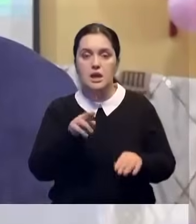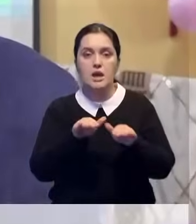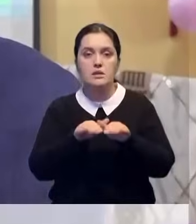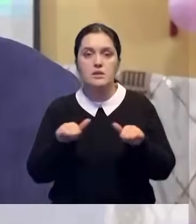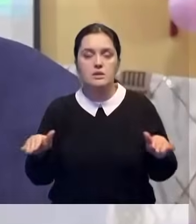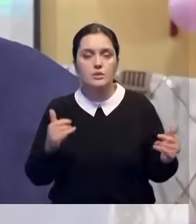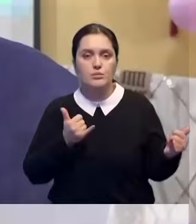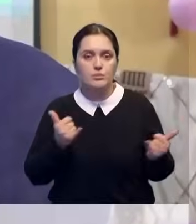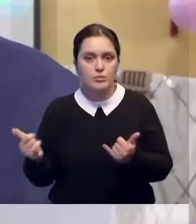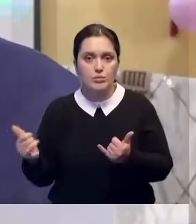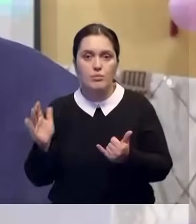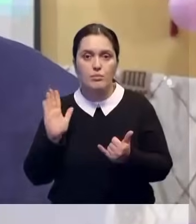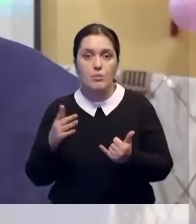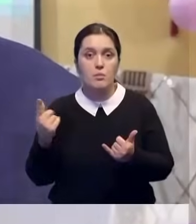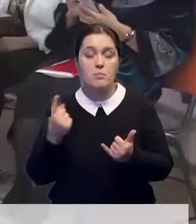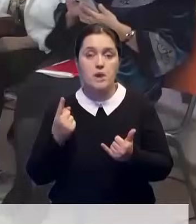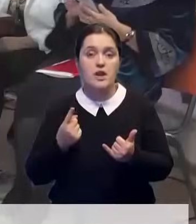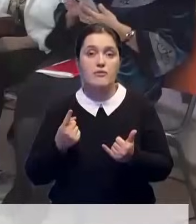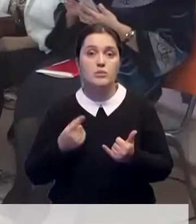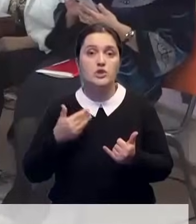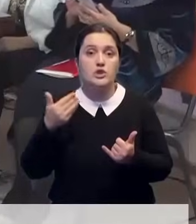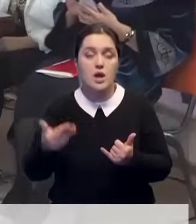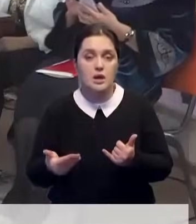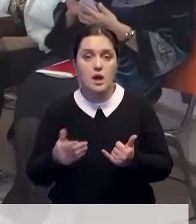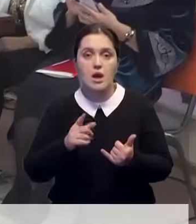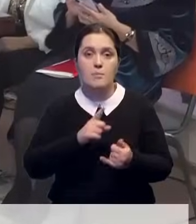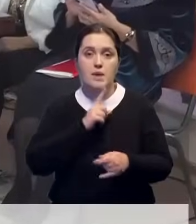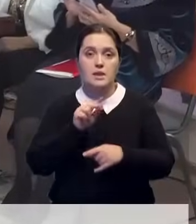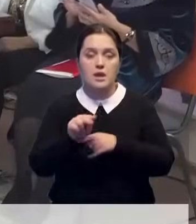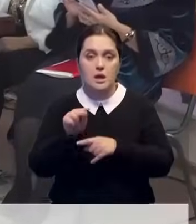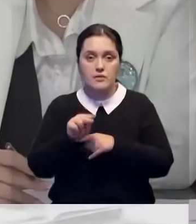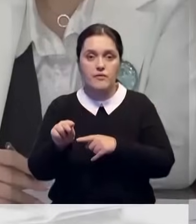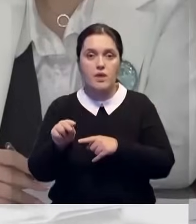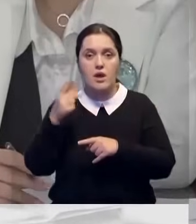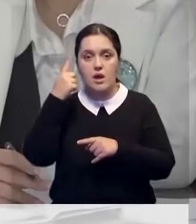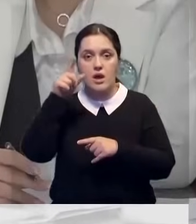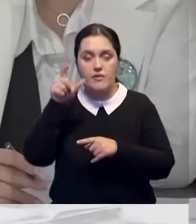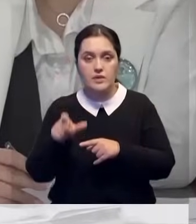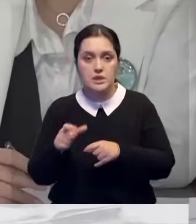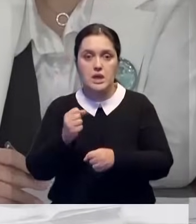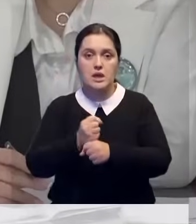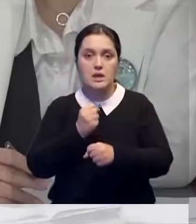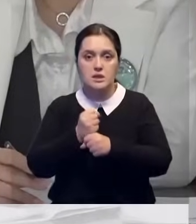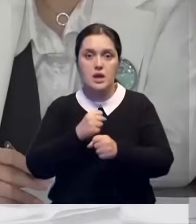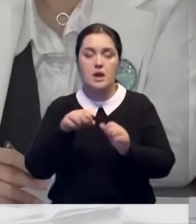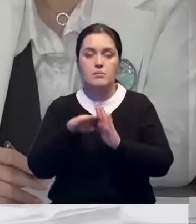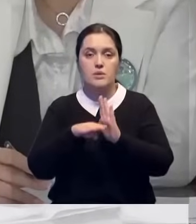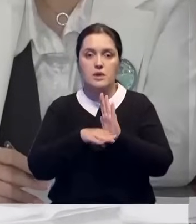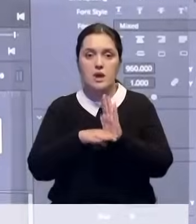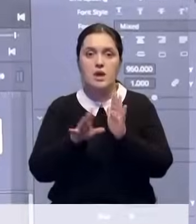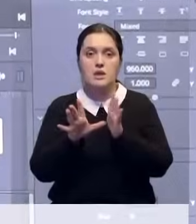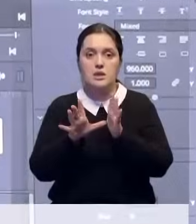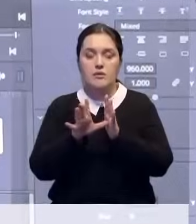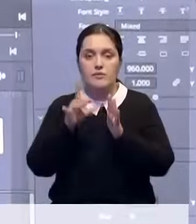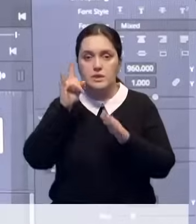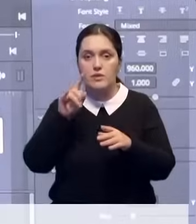казахоязычного контента для детской аудитории. Первым шагом стало проведение мастер-классов для дошкольных педагогов. Авторский курс разработали в